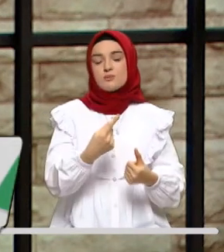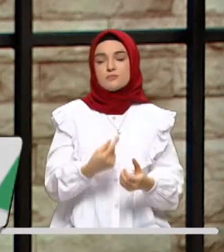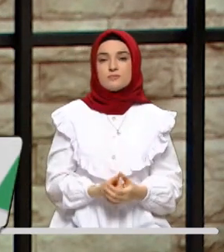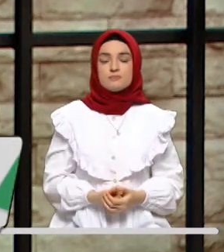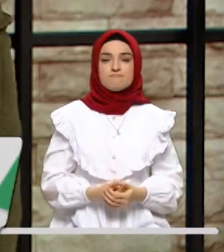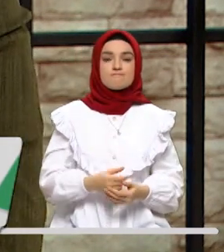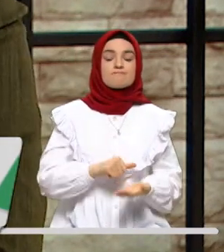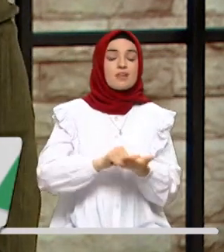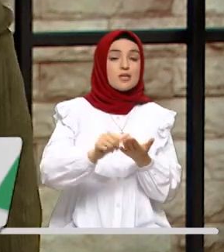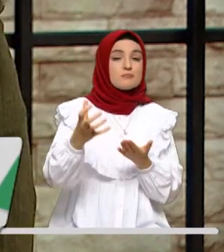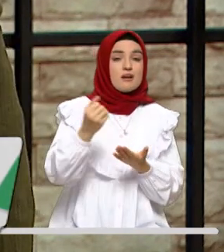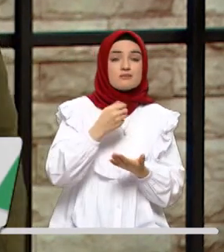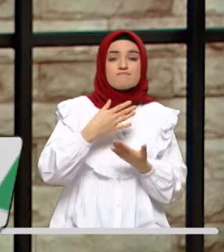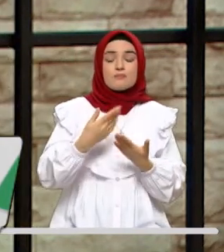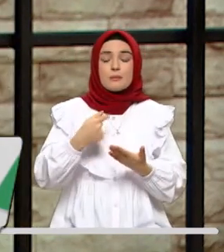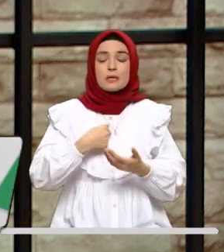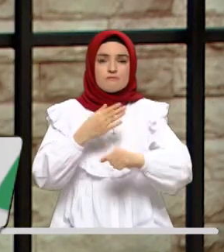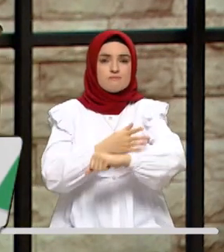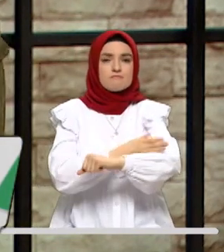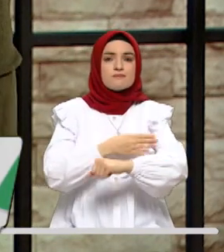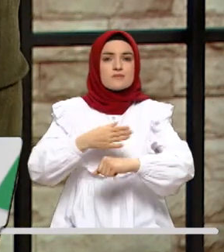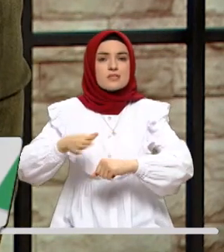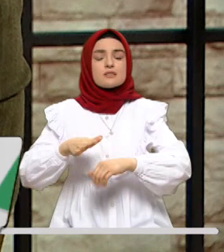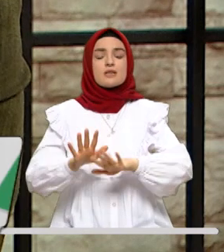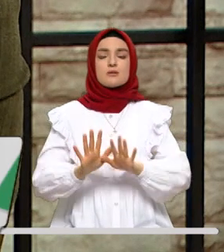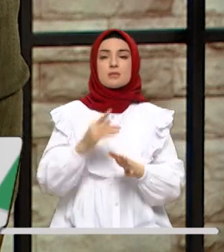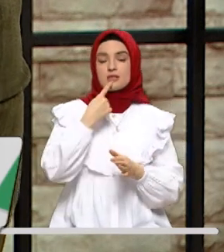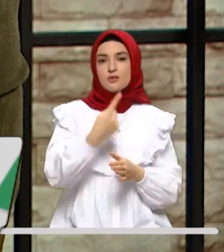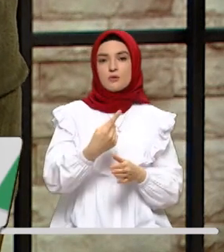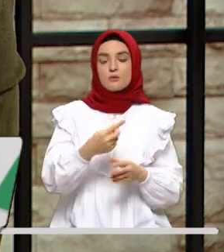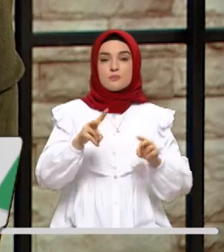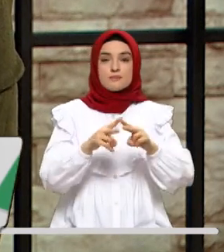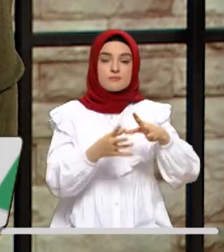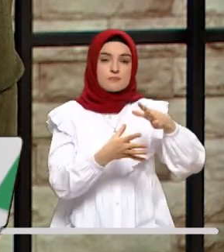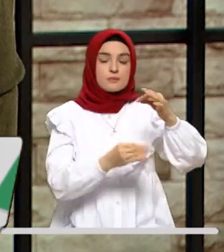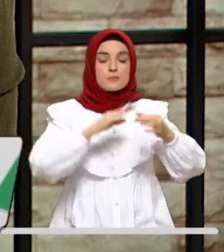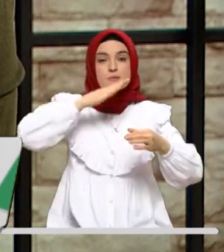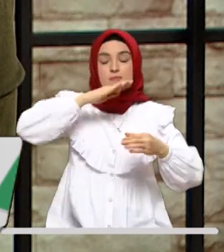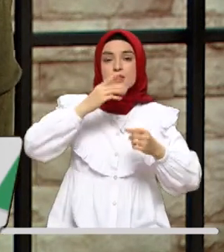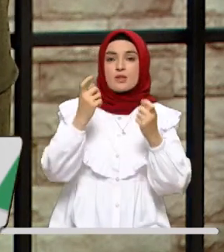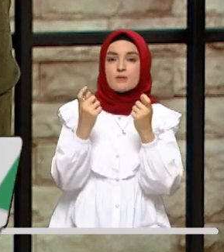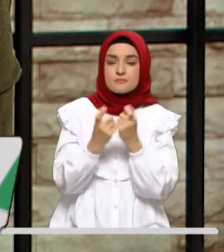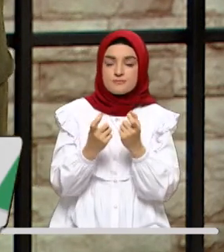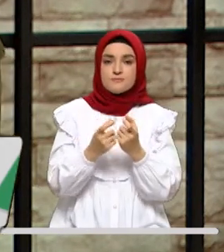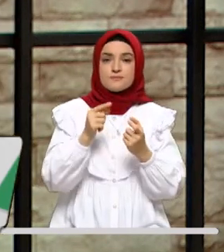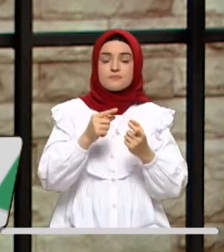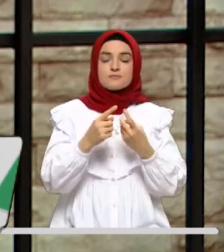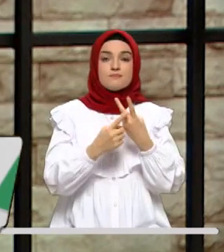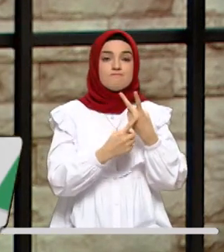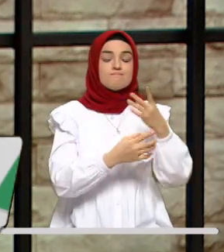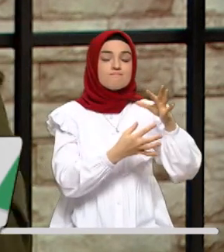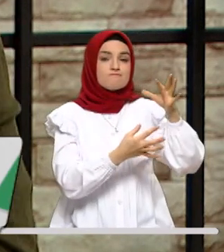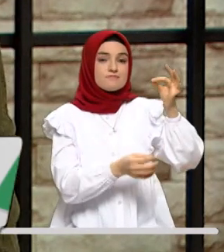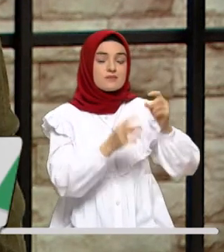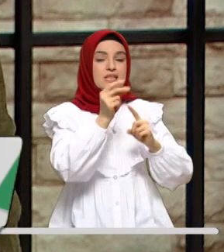alsın. Ama beni vatanımdan etmesin. Mehmet Akif Mısır'da Yozgatlı İhsan Efendi'ye, ey